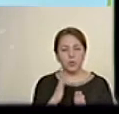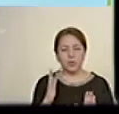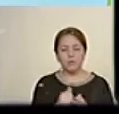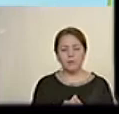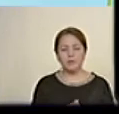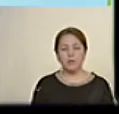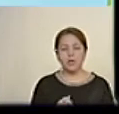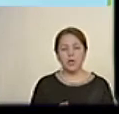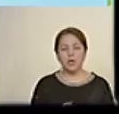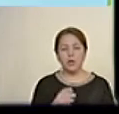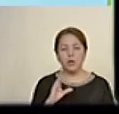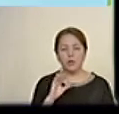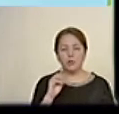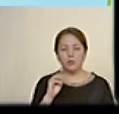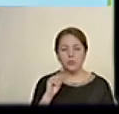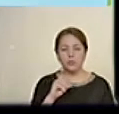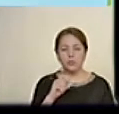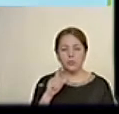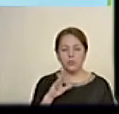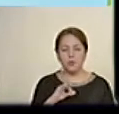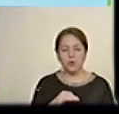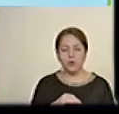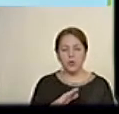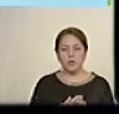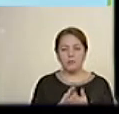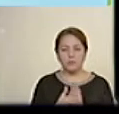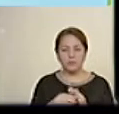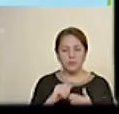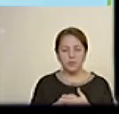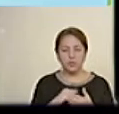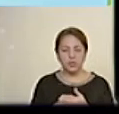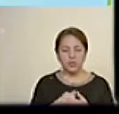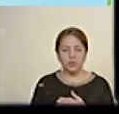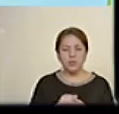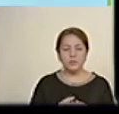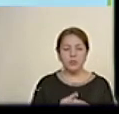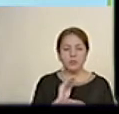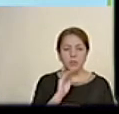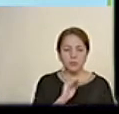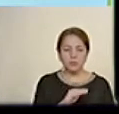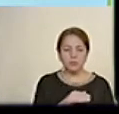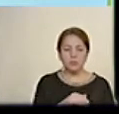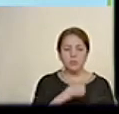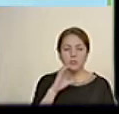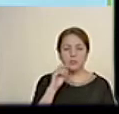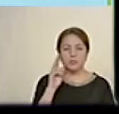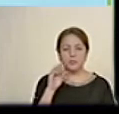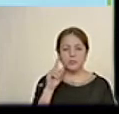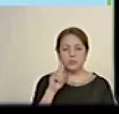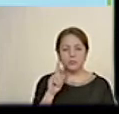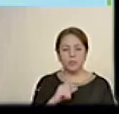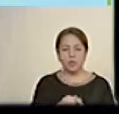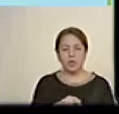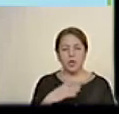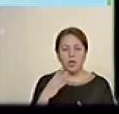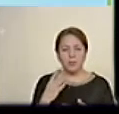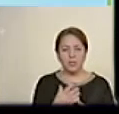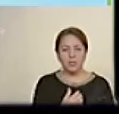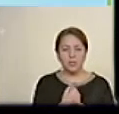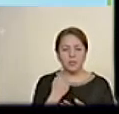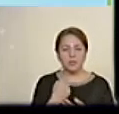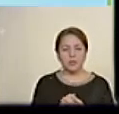От чего, как видите, обстоятельства причины, дополнение, сказуемое,